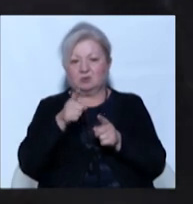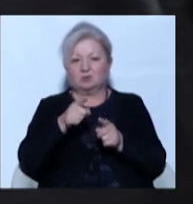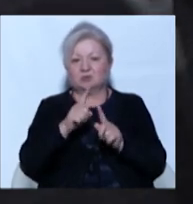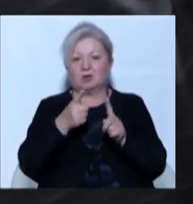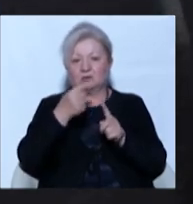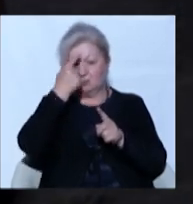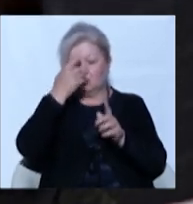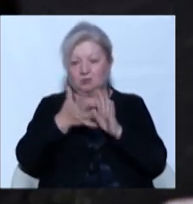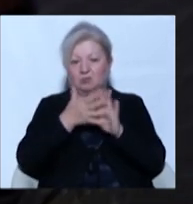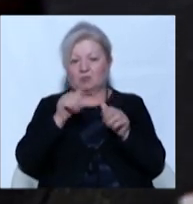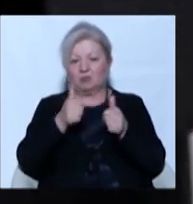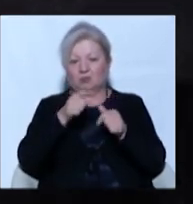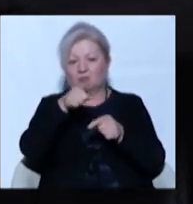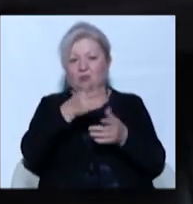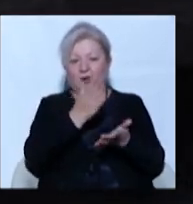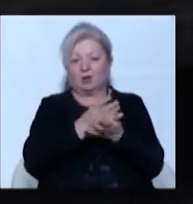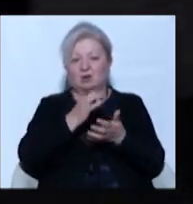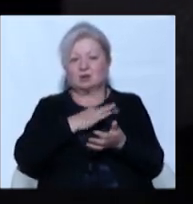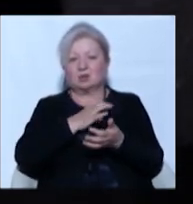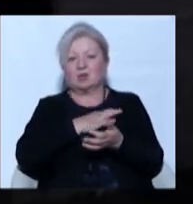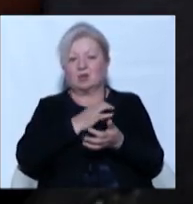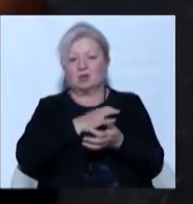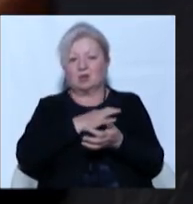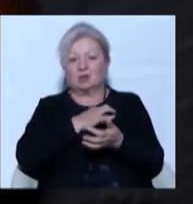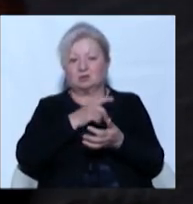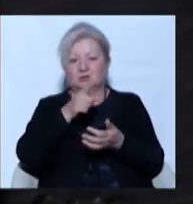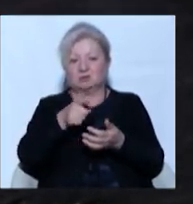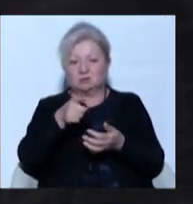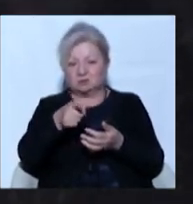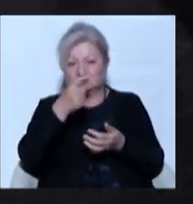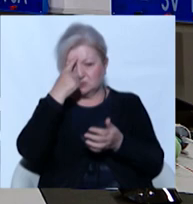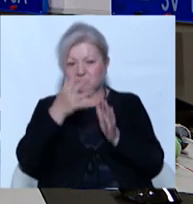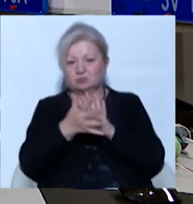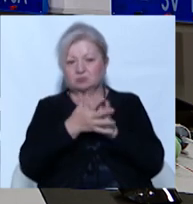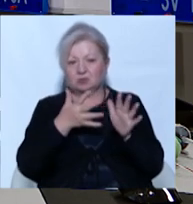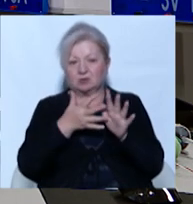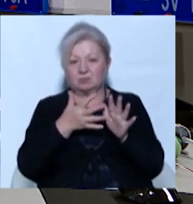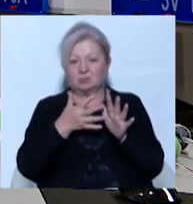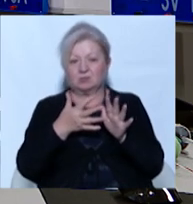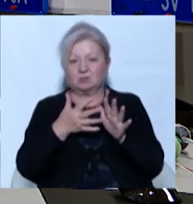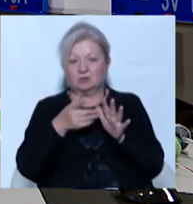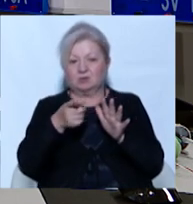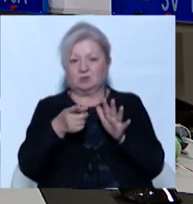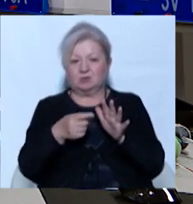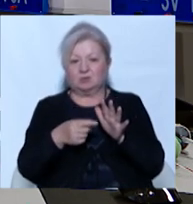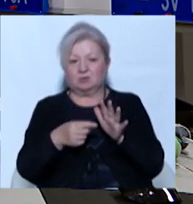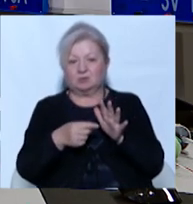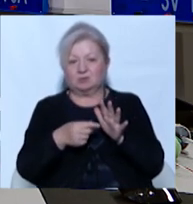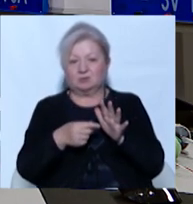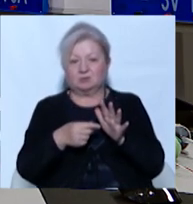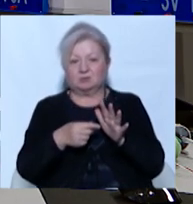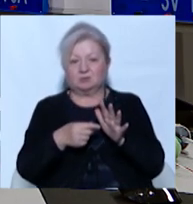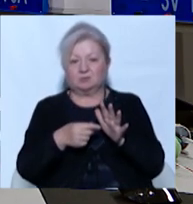თეთრ ობიექტებს. რატომ დაზდევს თეთრ ობიექტებს? როგორ უნდა მიხვდეს, რომ ეს არის